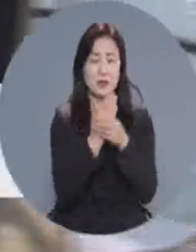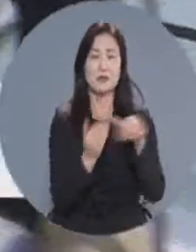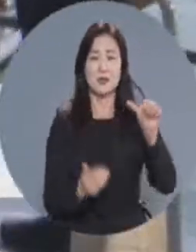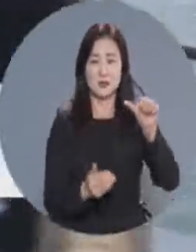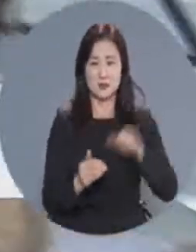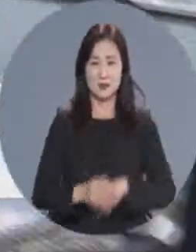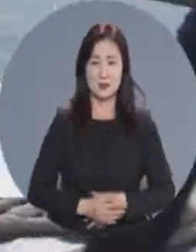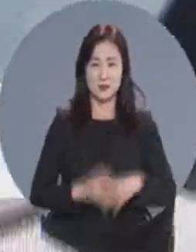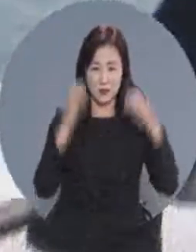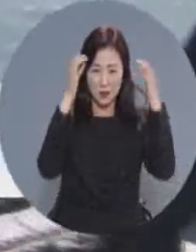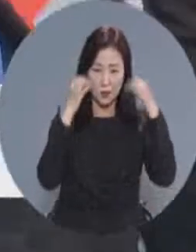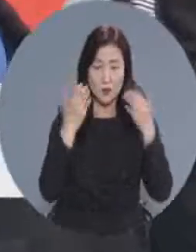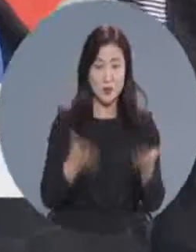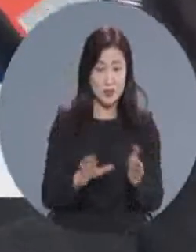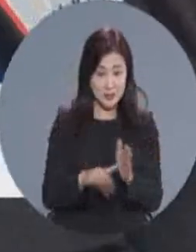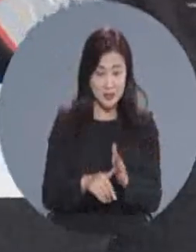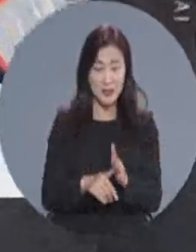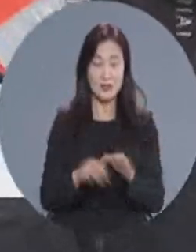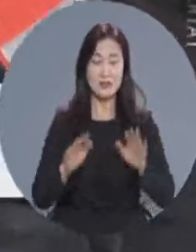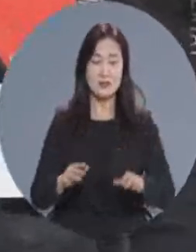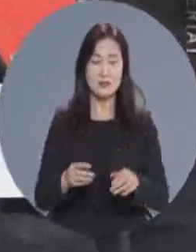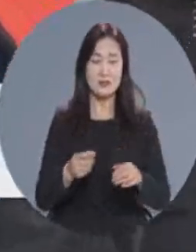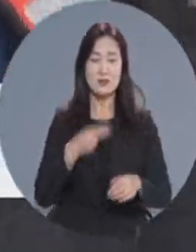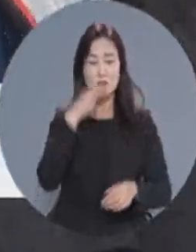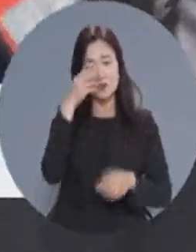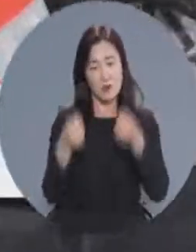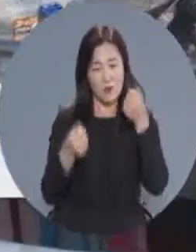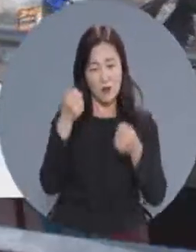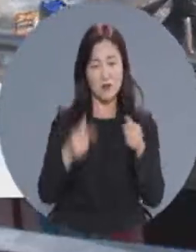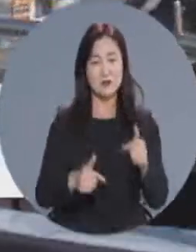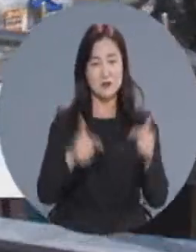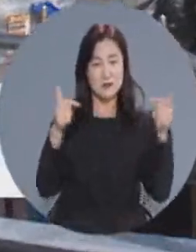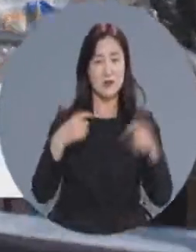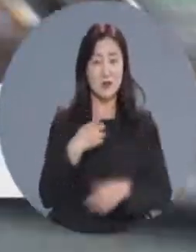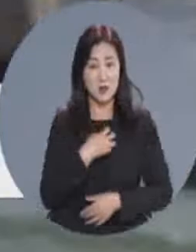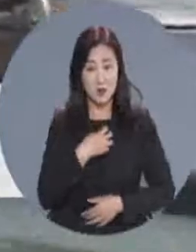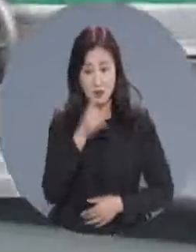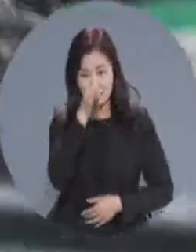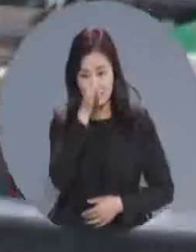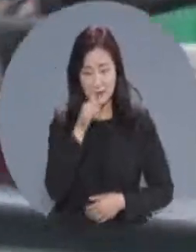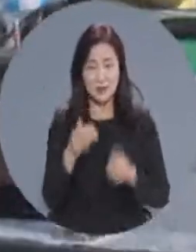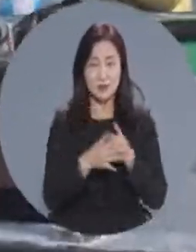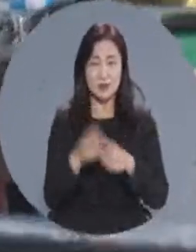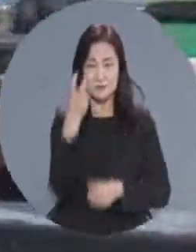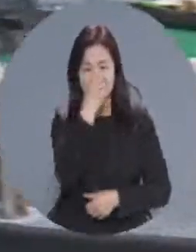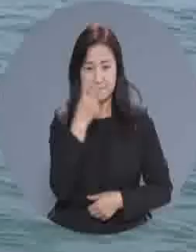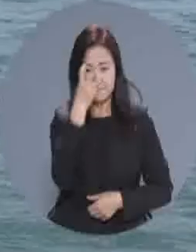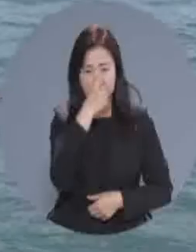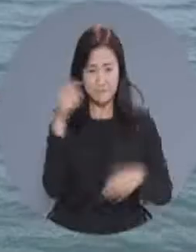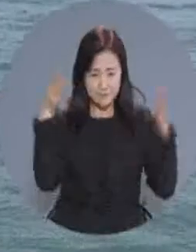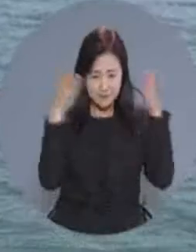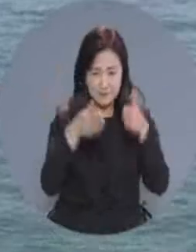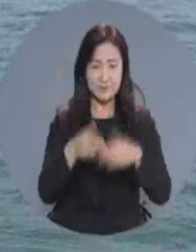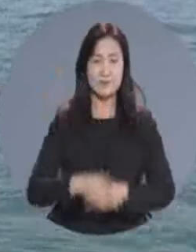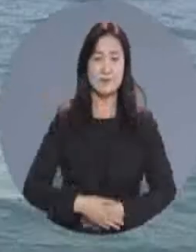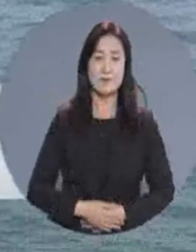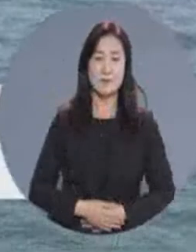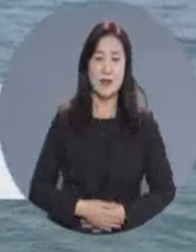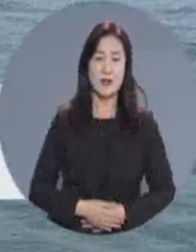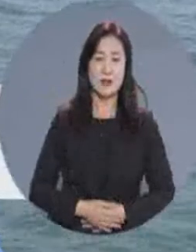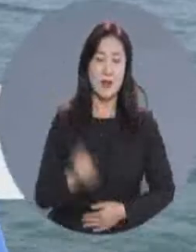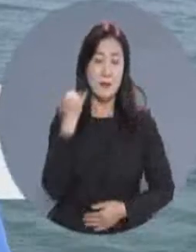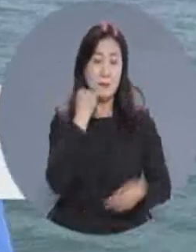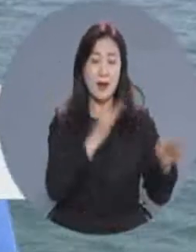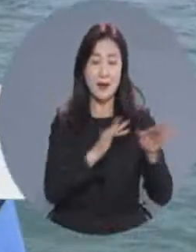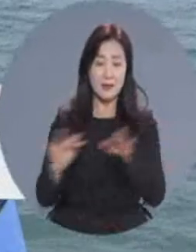여름 휴가철이 시작되면서 음주운항이 늘어날 가능성이 높은 것으로 보고 단속을 강화하고 있습니다. 해상에서의